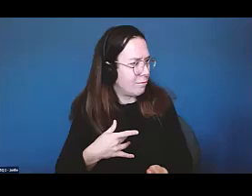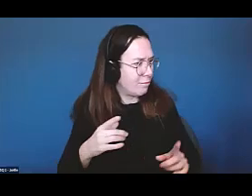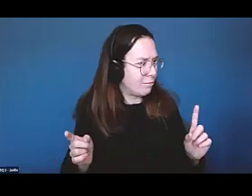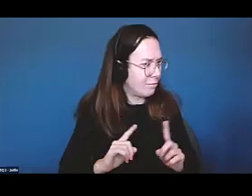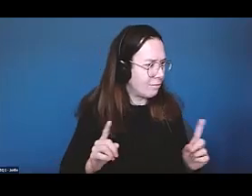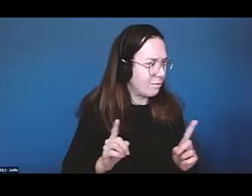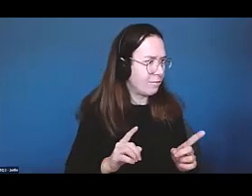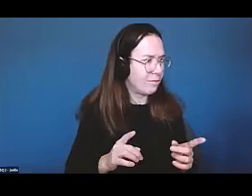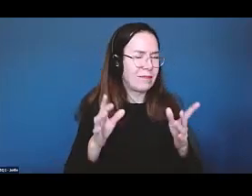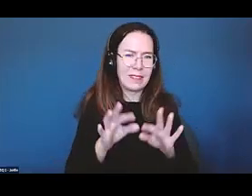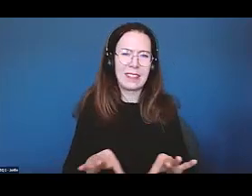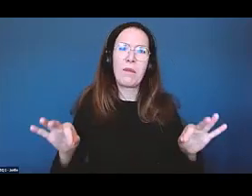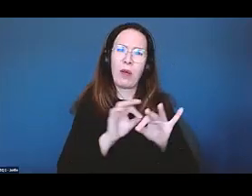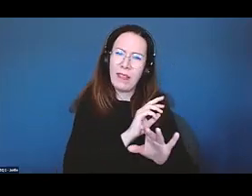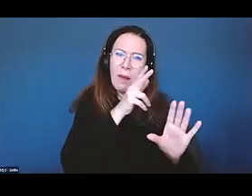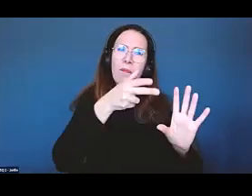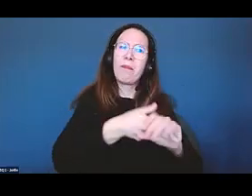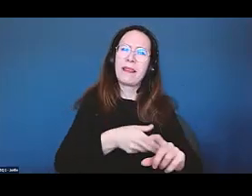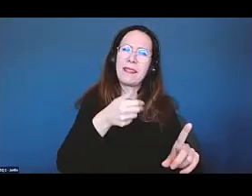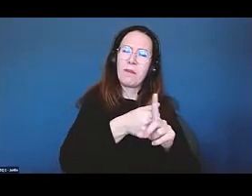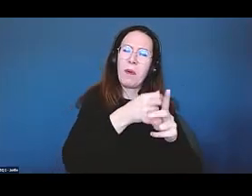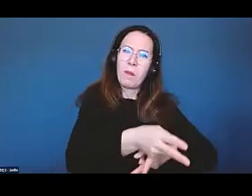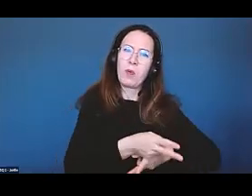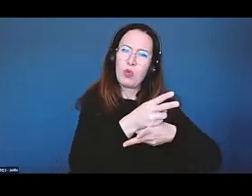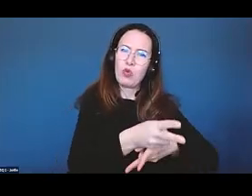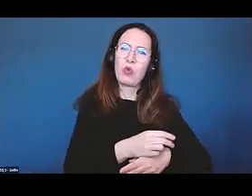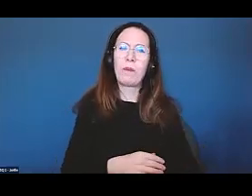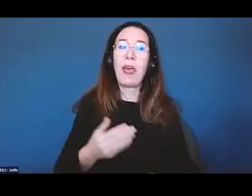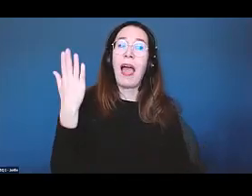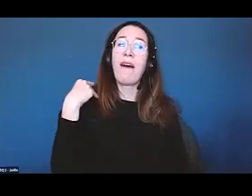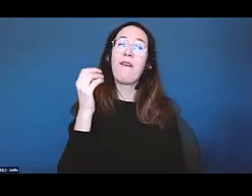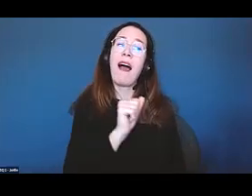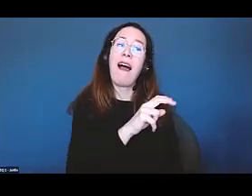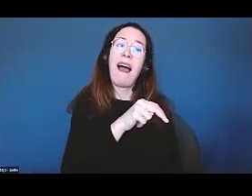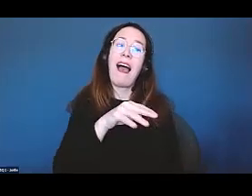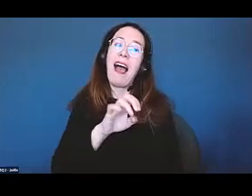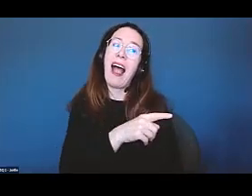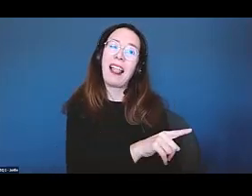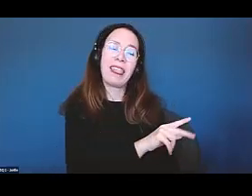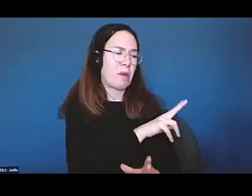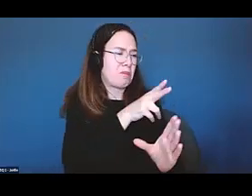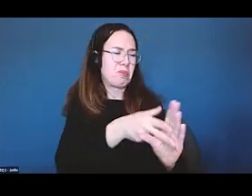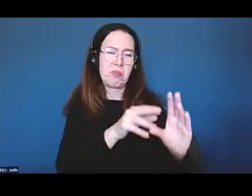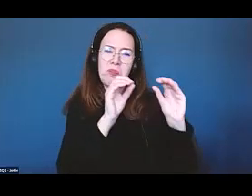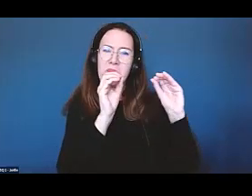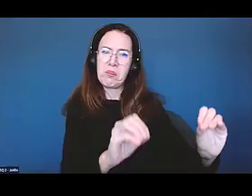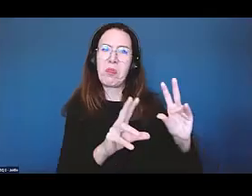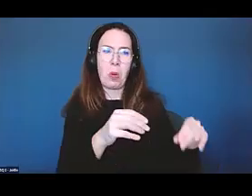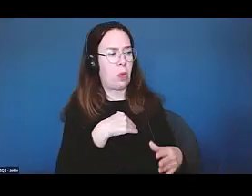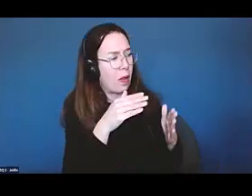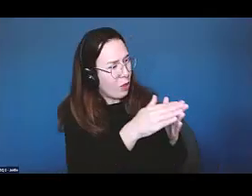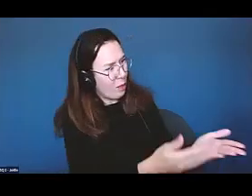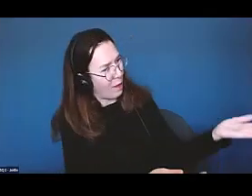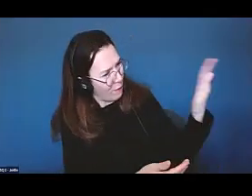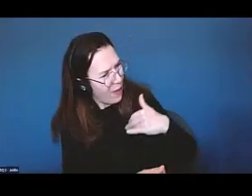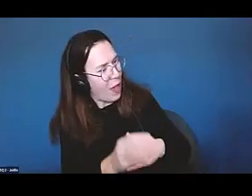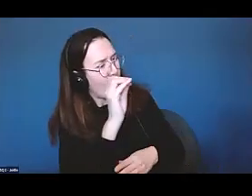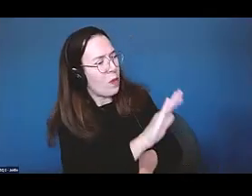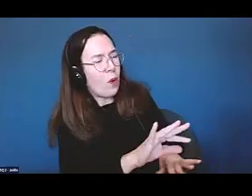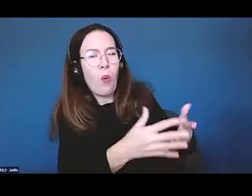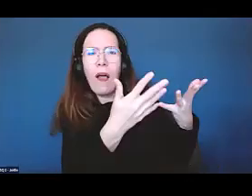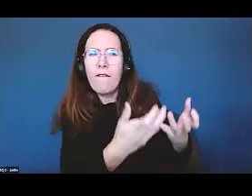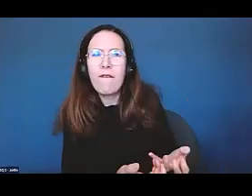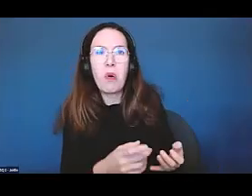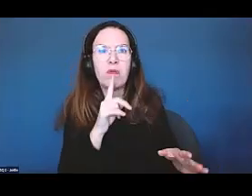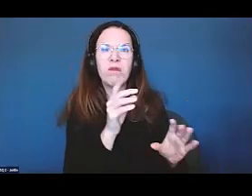est plus probable qu'ils participent aux soins. Avant, Anne n'avait pas participé parce qu'on lui avait pas demandé